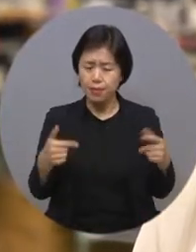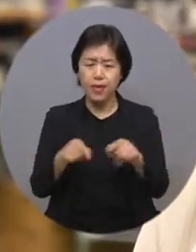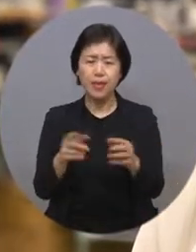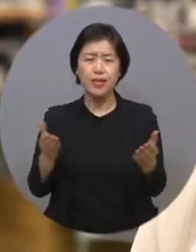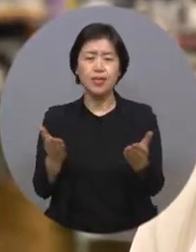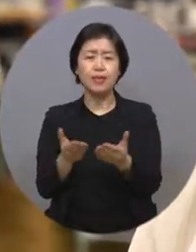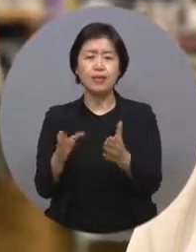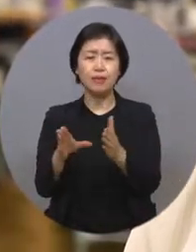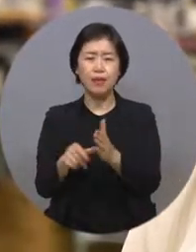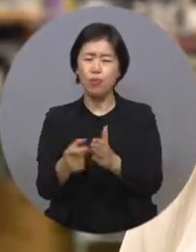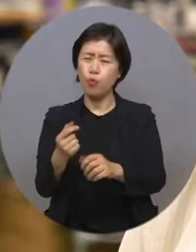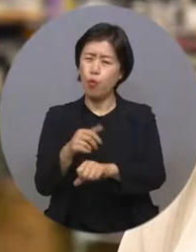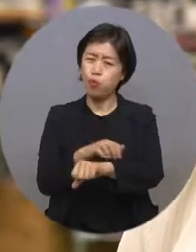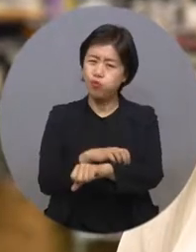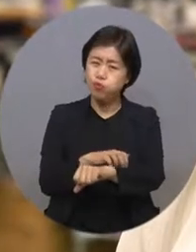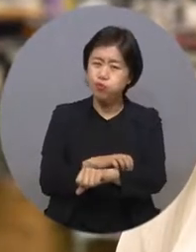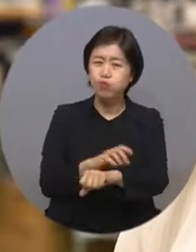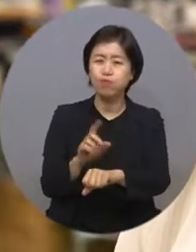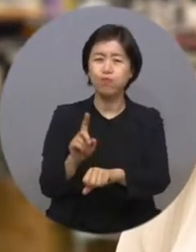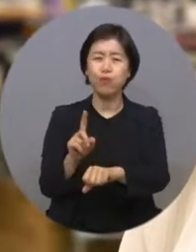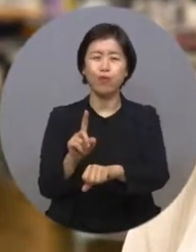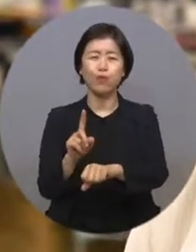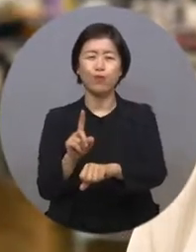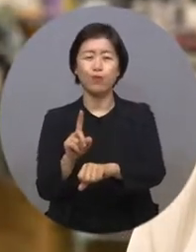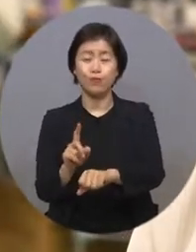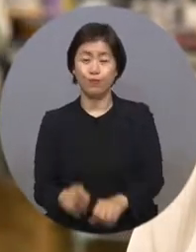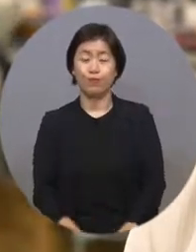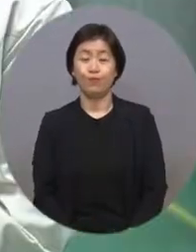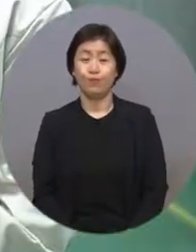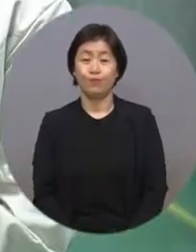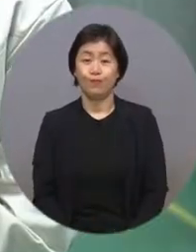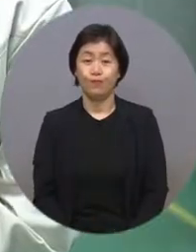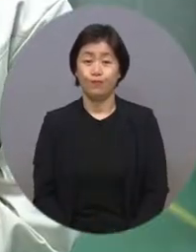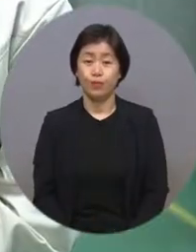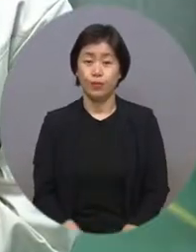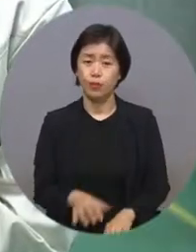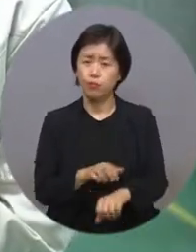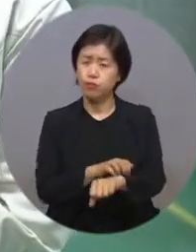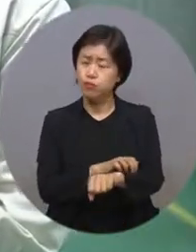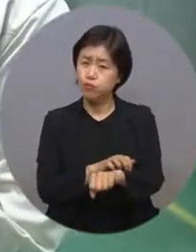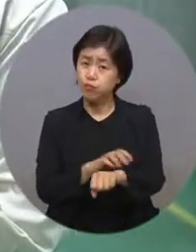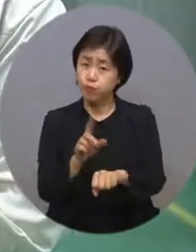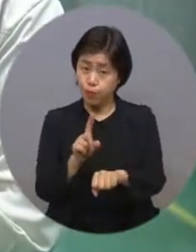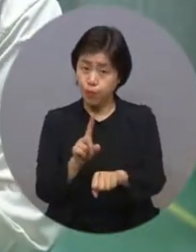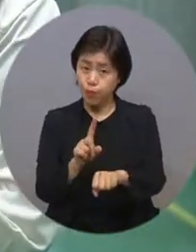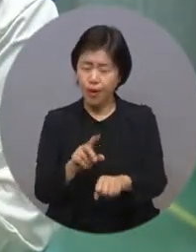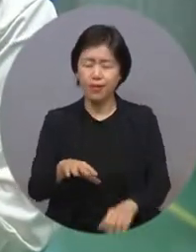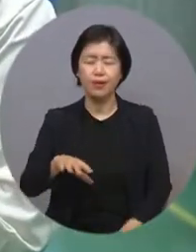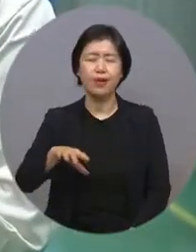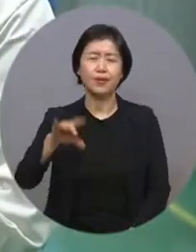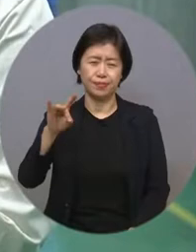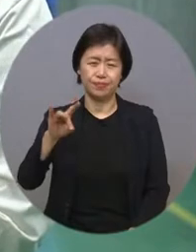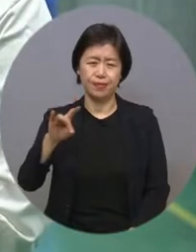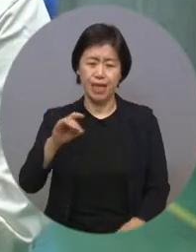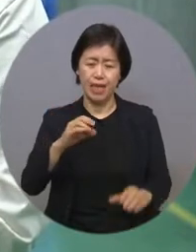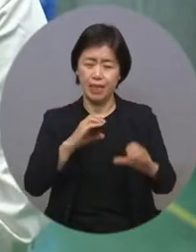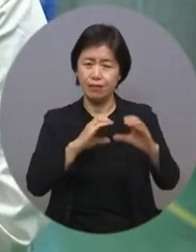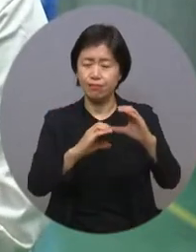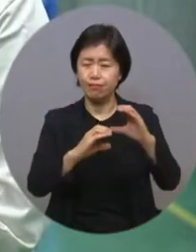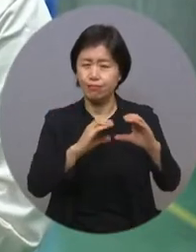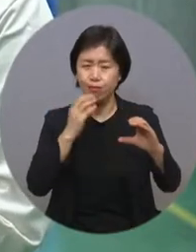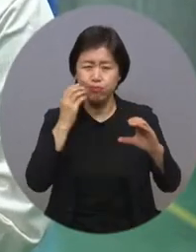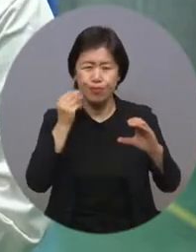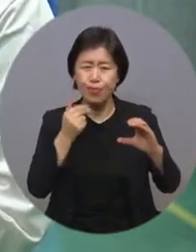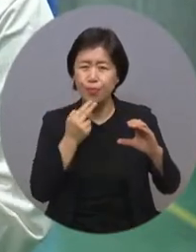하시면서 조금 불편하셨던 점이 있으실 수도 있을 것 같아요. 불편했던 점은 이제 처음에는 이제 의사소통이 안 되기